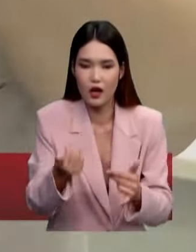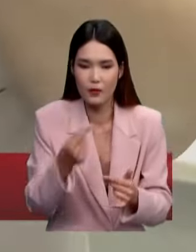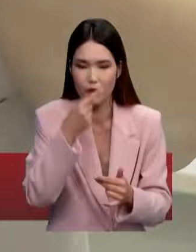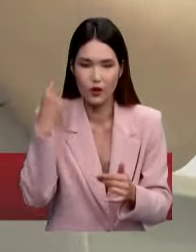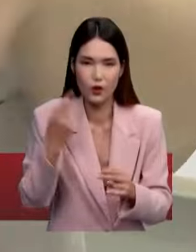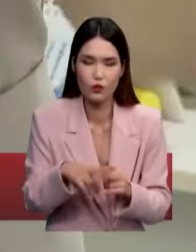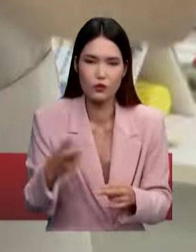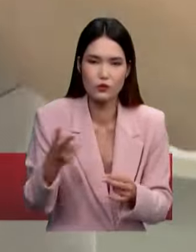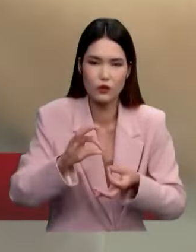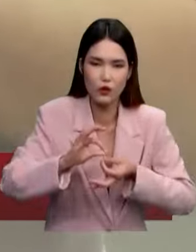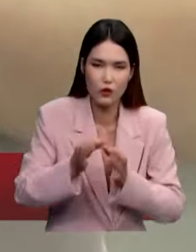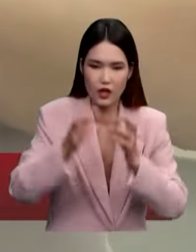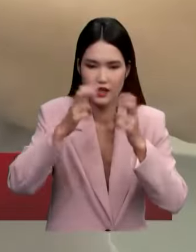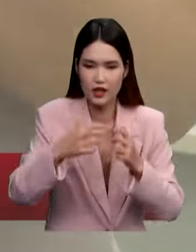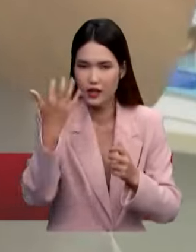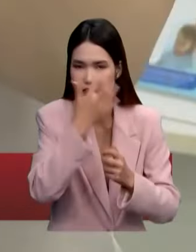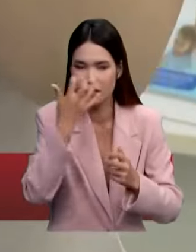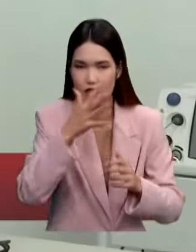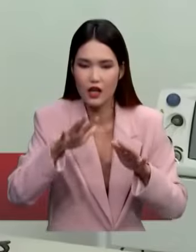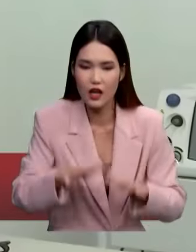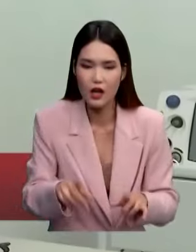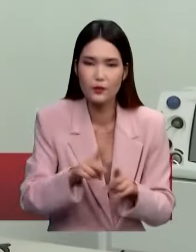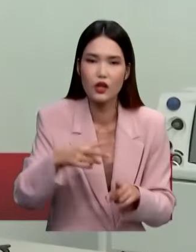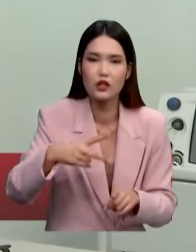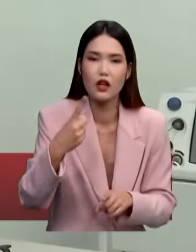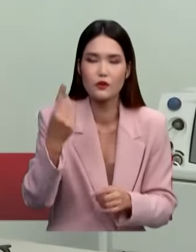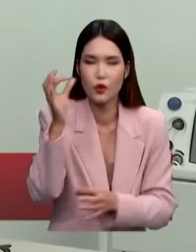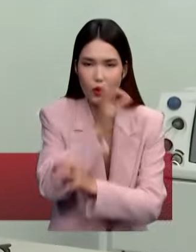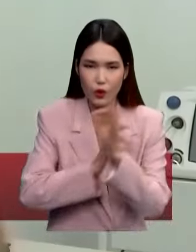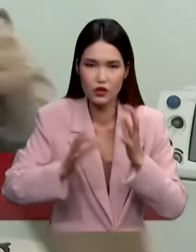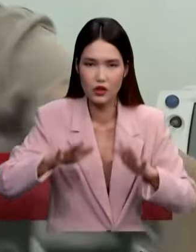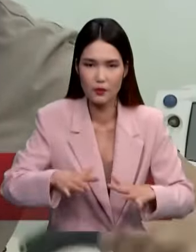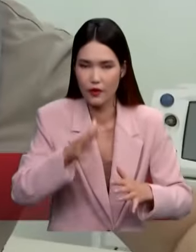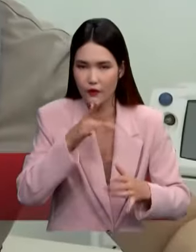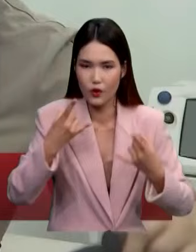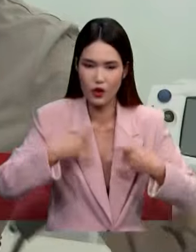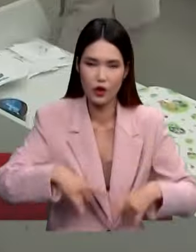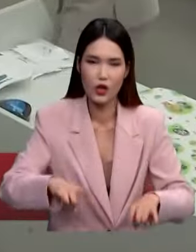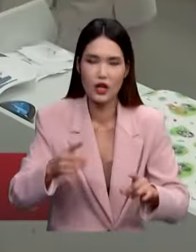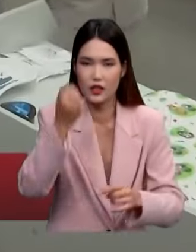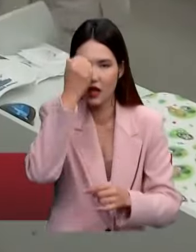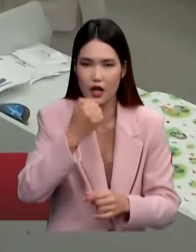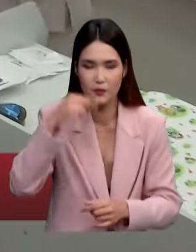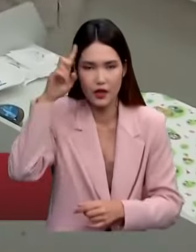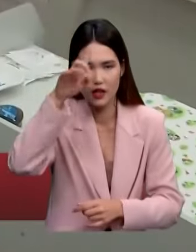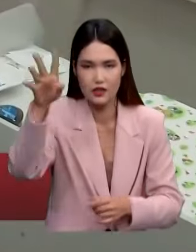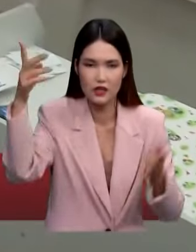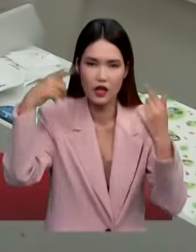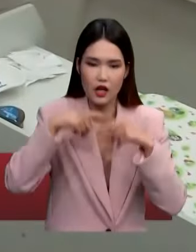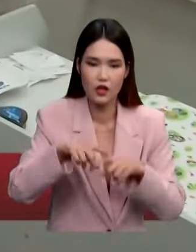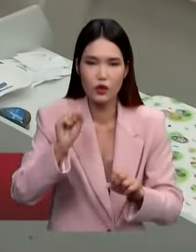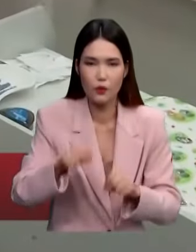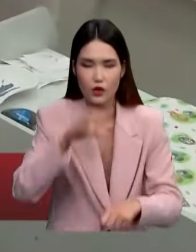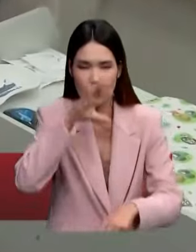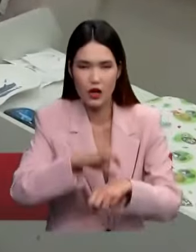помощью этого устройства можно проверить зрение малыша даже на 21-е сутки с момента рождения. Благодаря современному оборудованию можно выявить